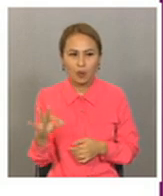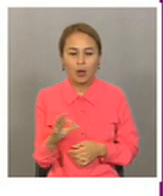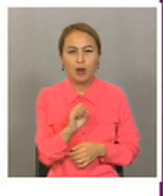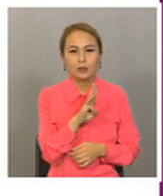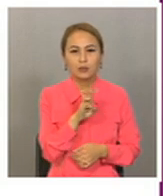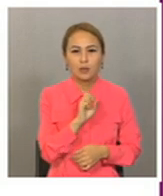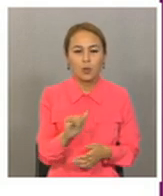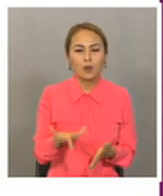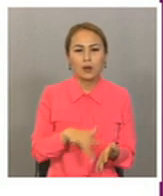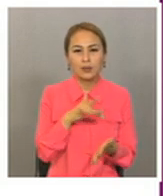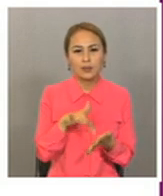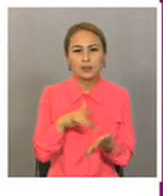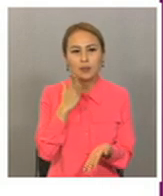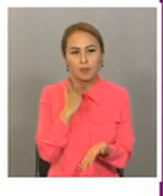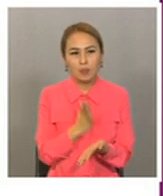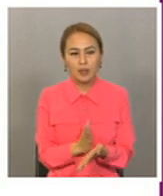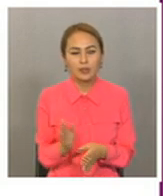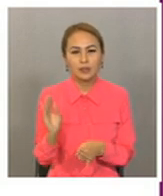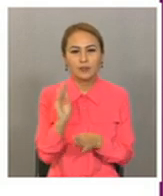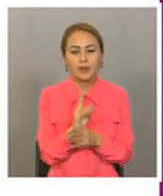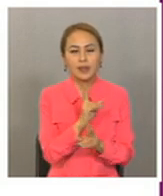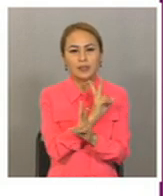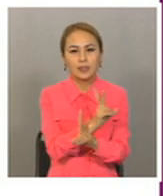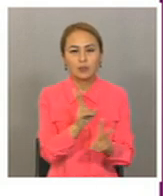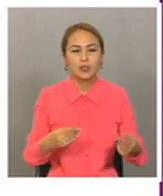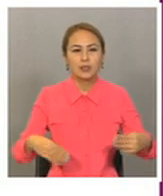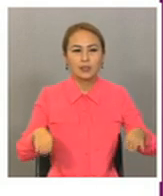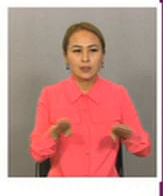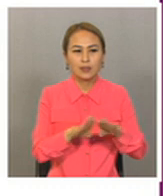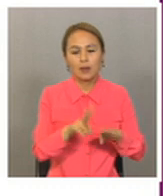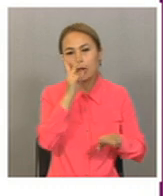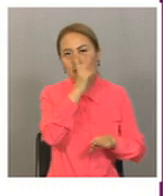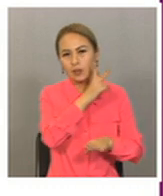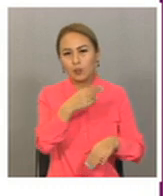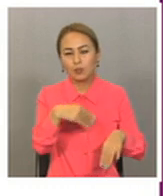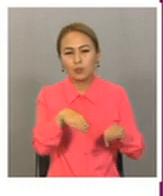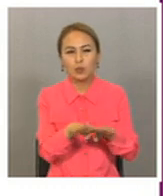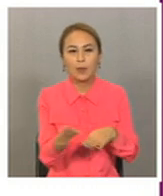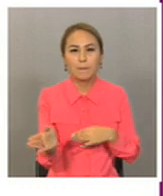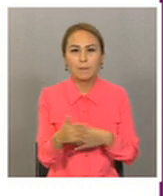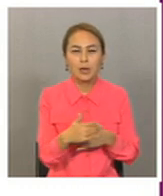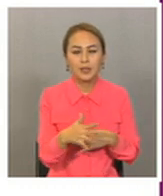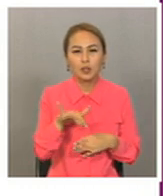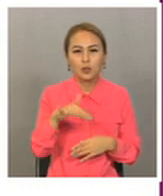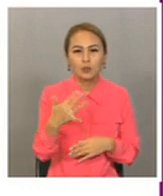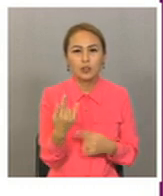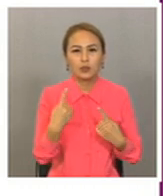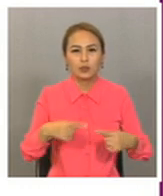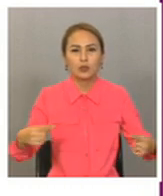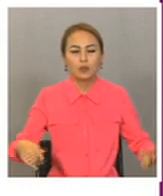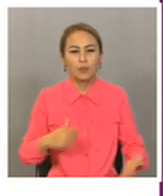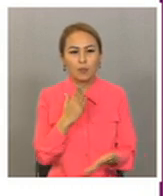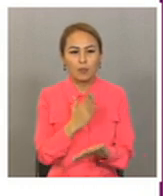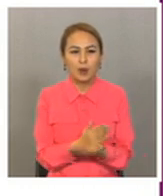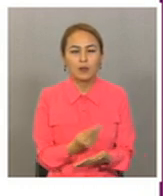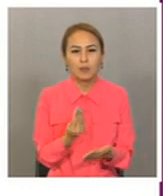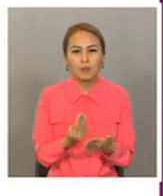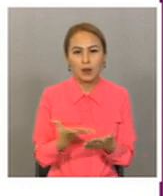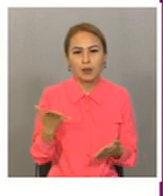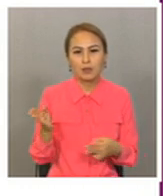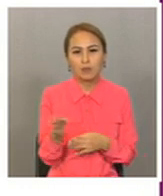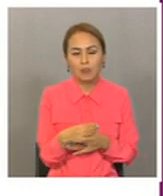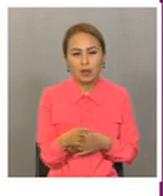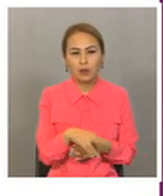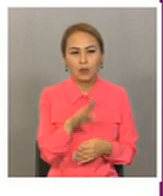қалалары орналасқан. Кейбір деректерге қарағанда, мұнда балықтың 55 түрі кездеседі екен. Бағалы балық